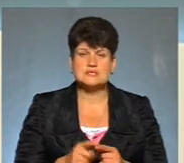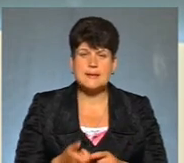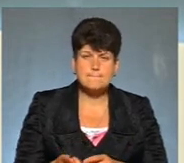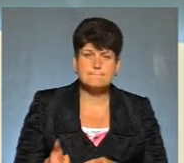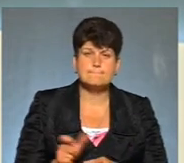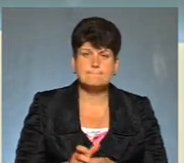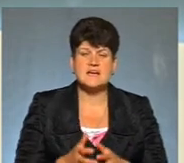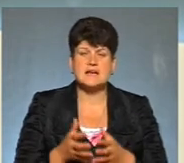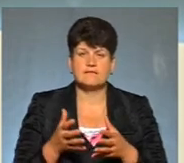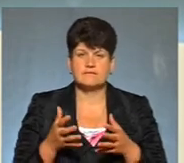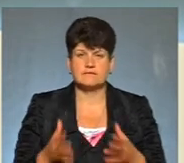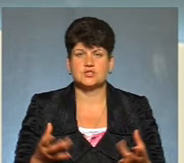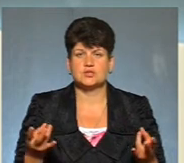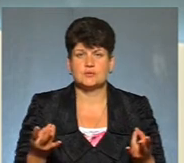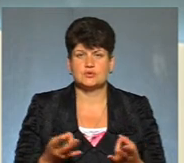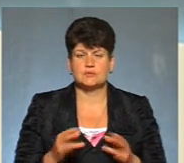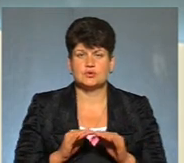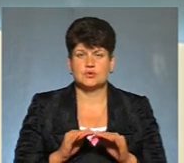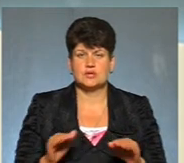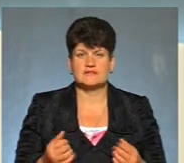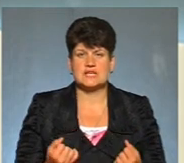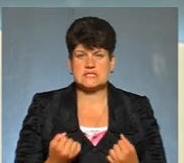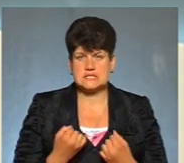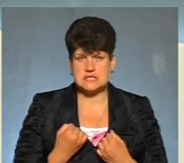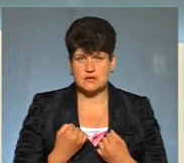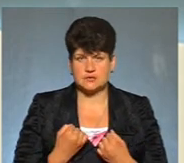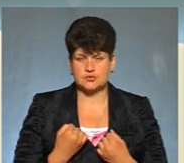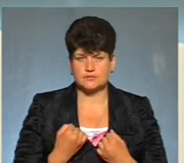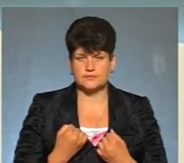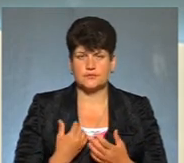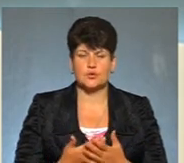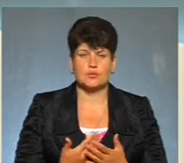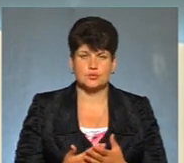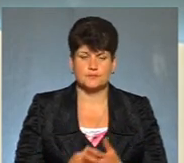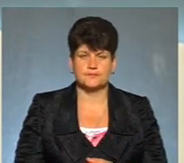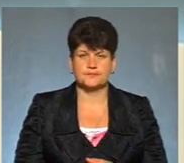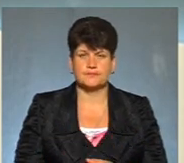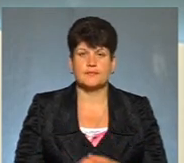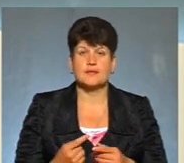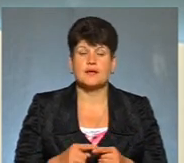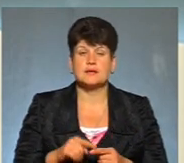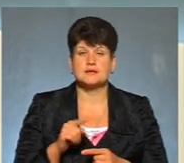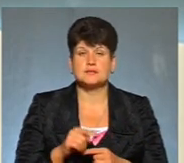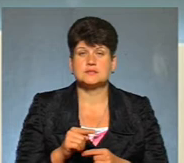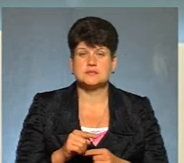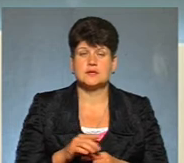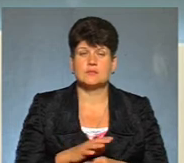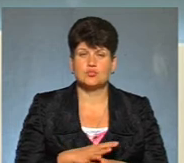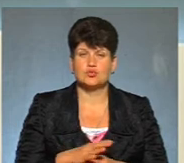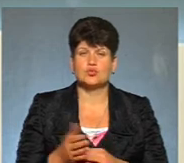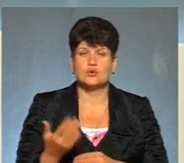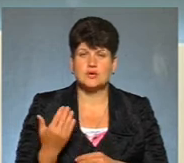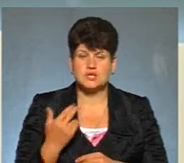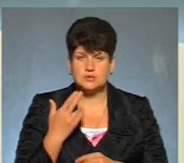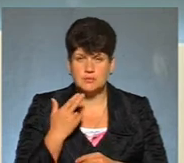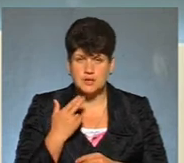перевищення потрібного рівня захисту. Тобто І це було раніше при